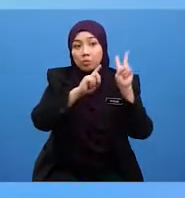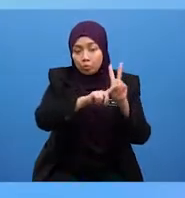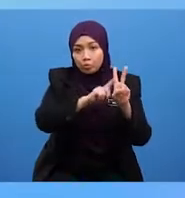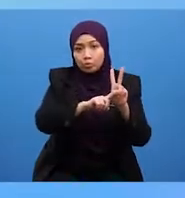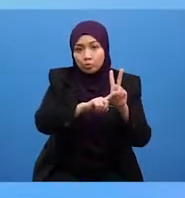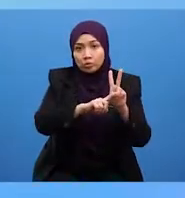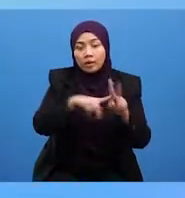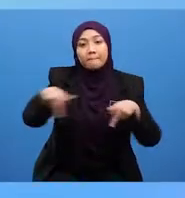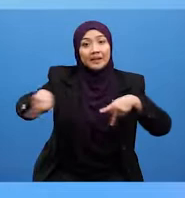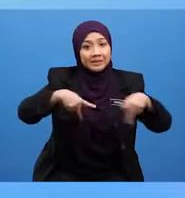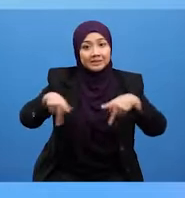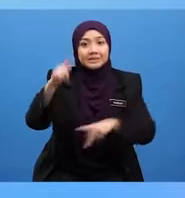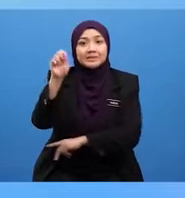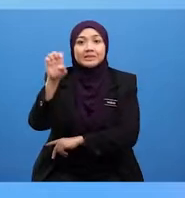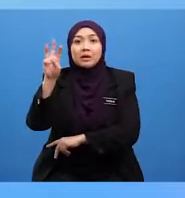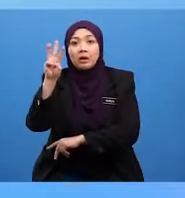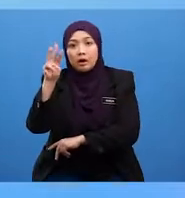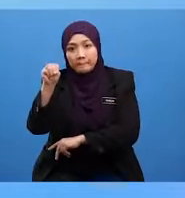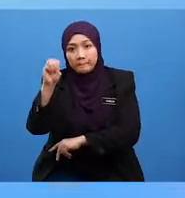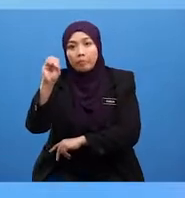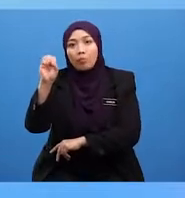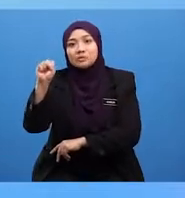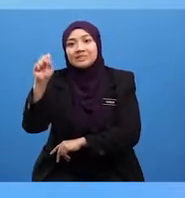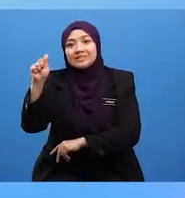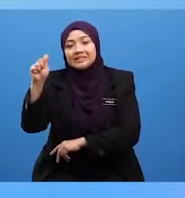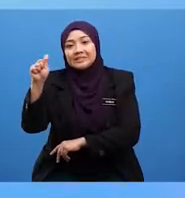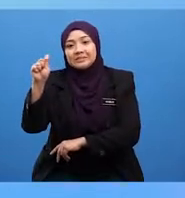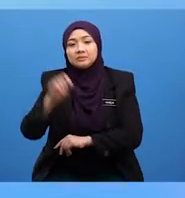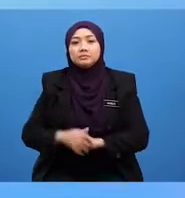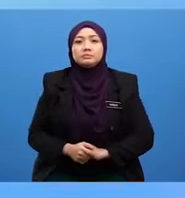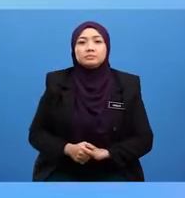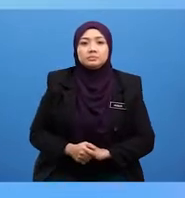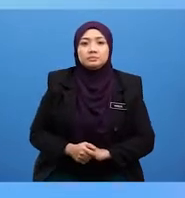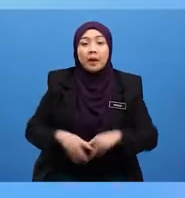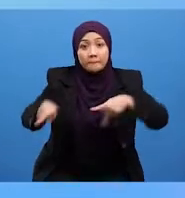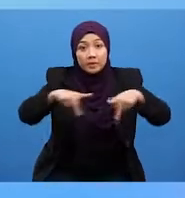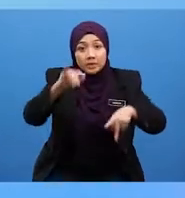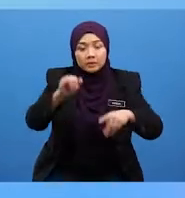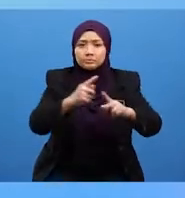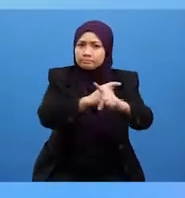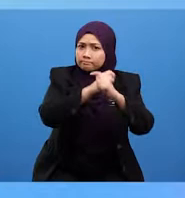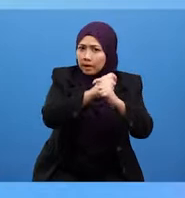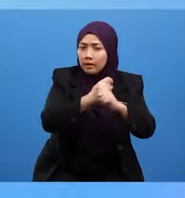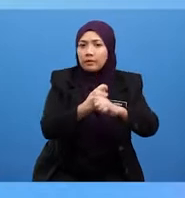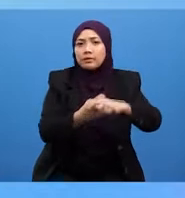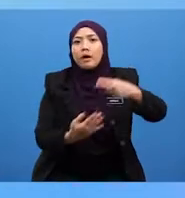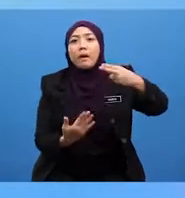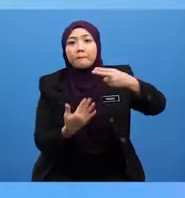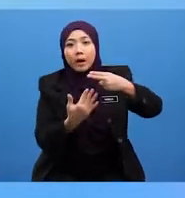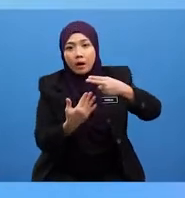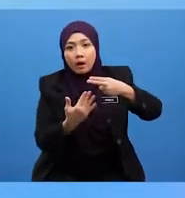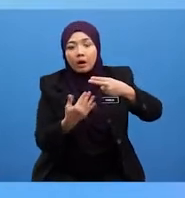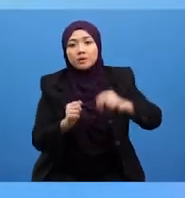pula. Apa itu plastik termoset? Plastik yang tahan haba dikenal